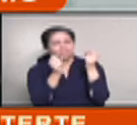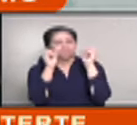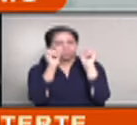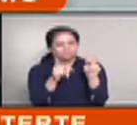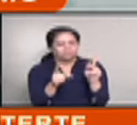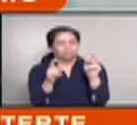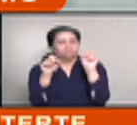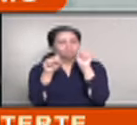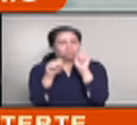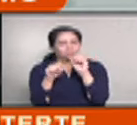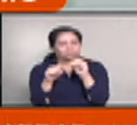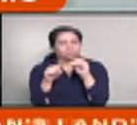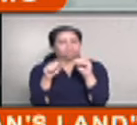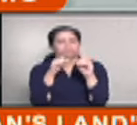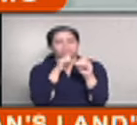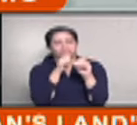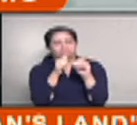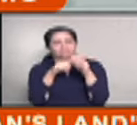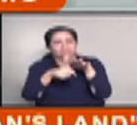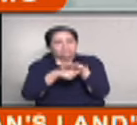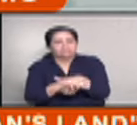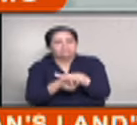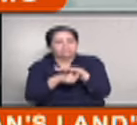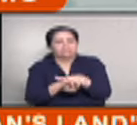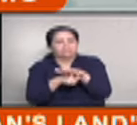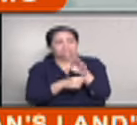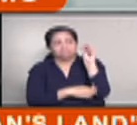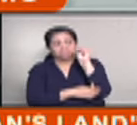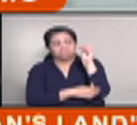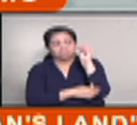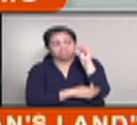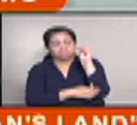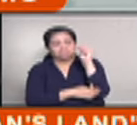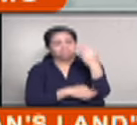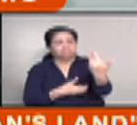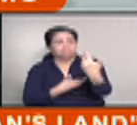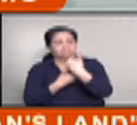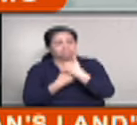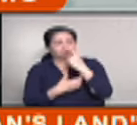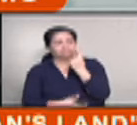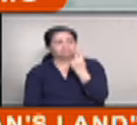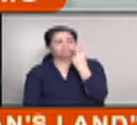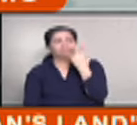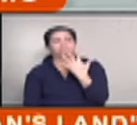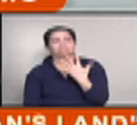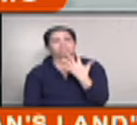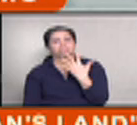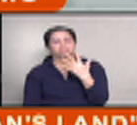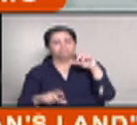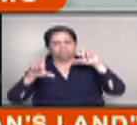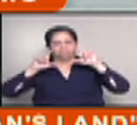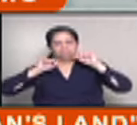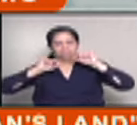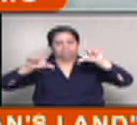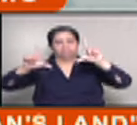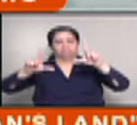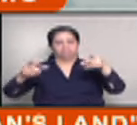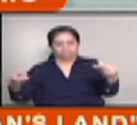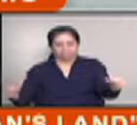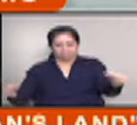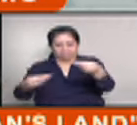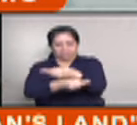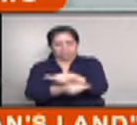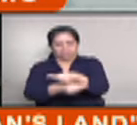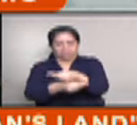sir. Para naman hindi ka napipressure. Monday, pumunta ka rin sa TV5. Yun. I-on-air po namin yung pagbayad mo sa